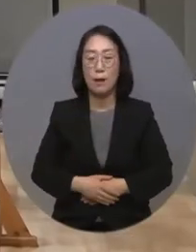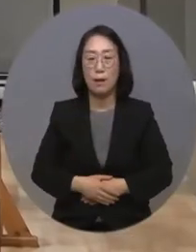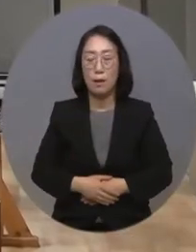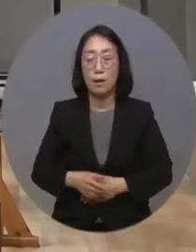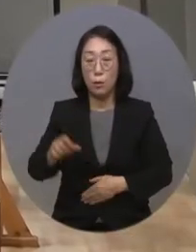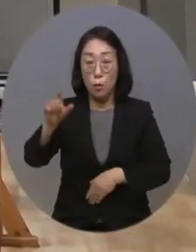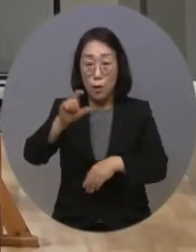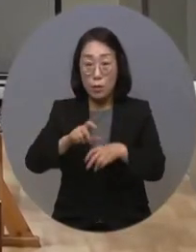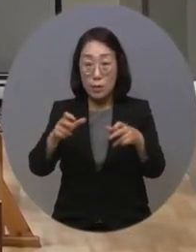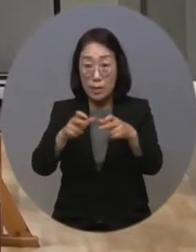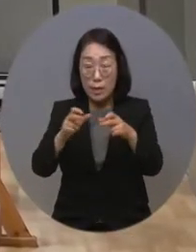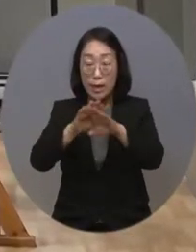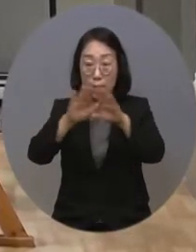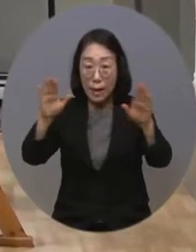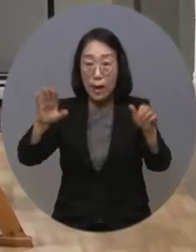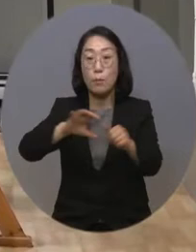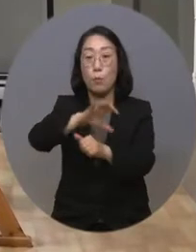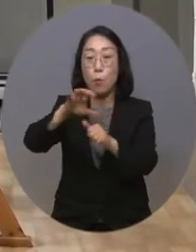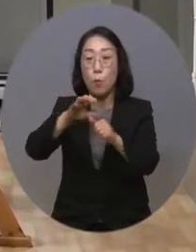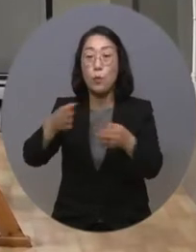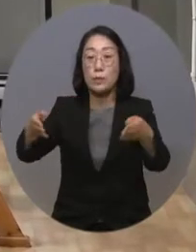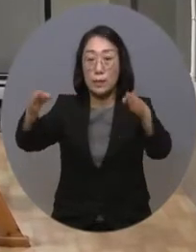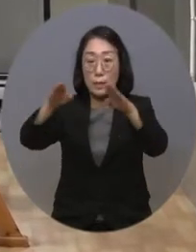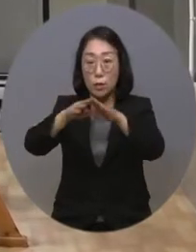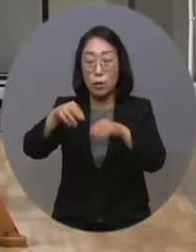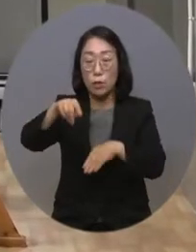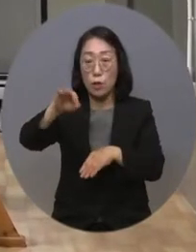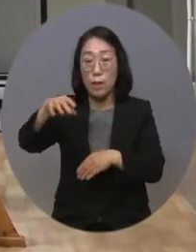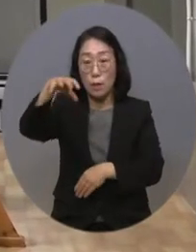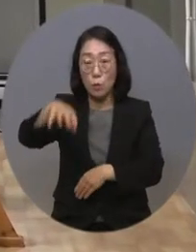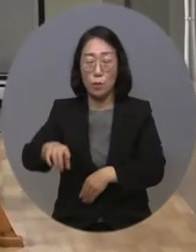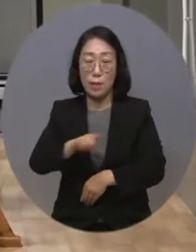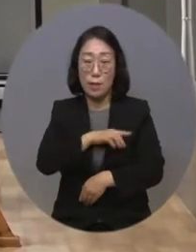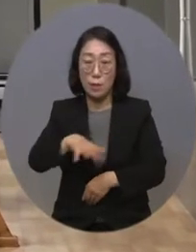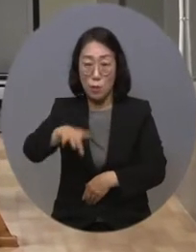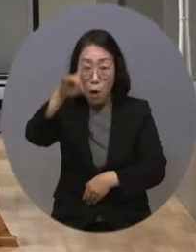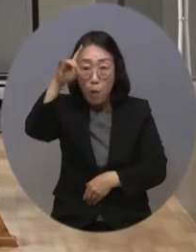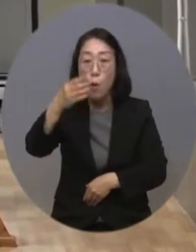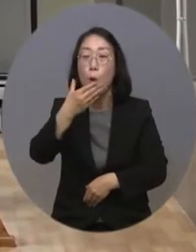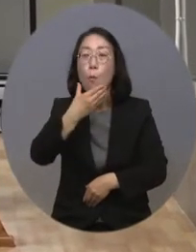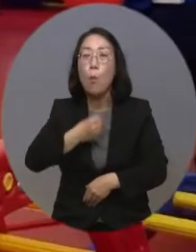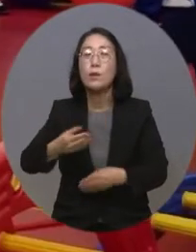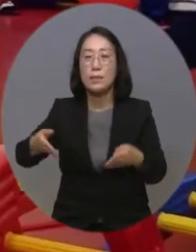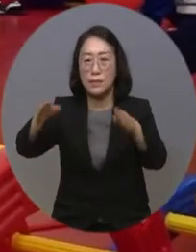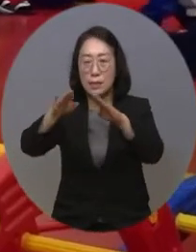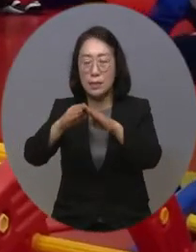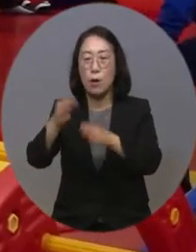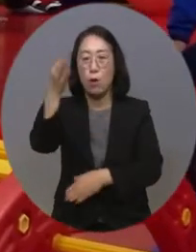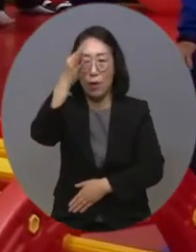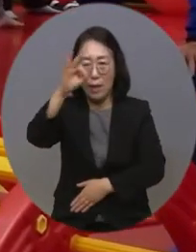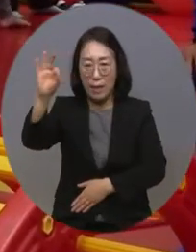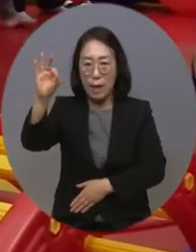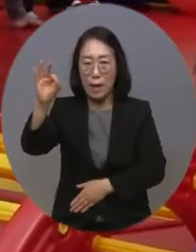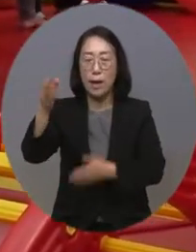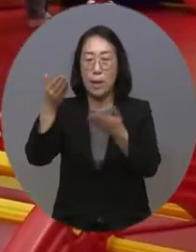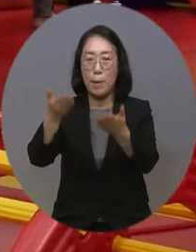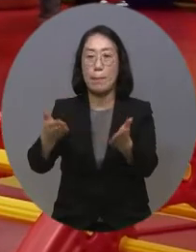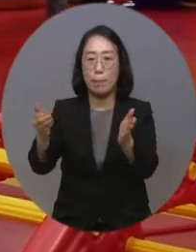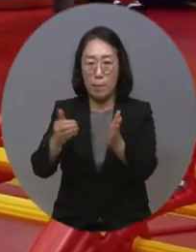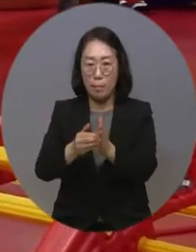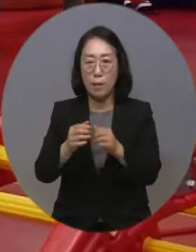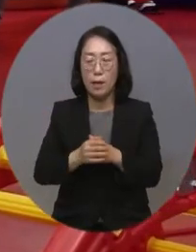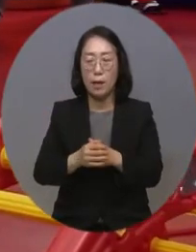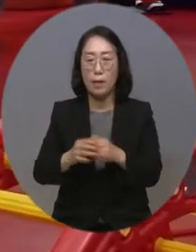또한 장애인주간보호시설이 서산 최초 복지시설로 인가를 받았습니다. 신체 건강은 물론 사회